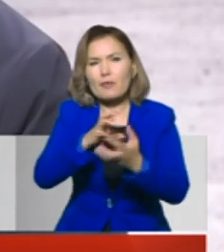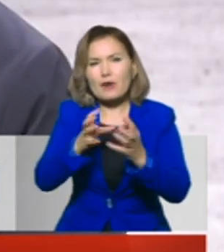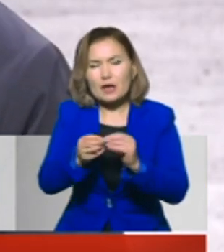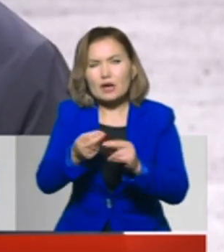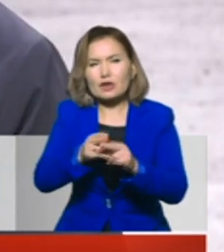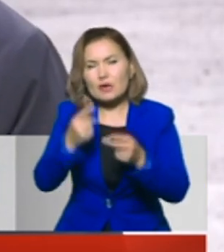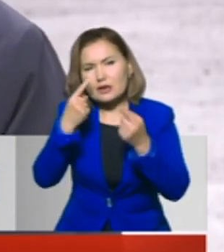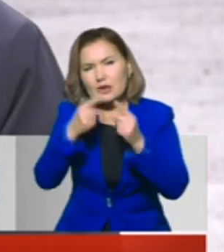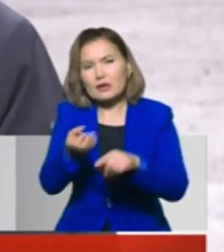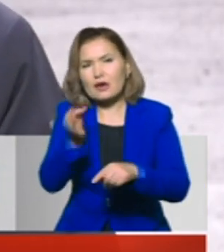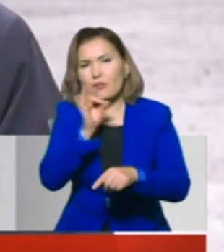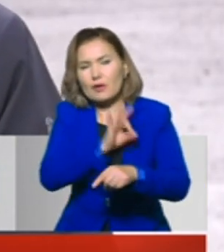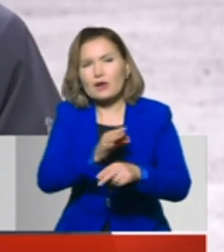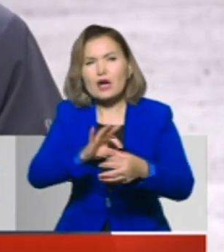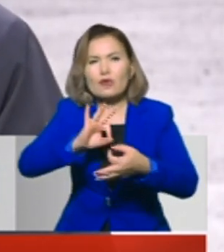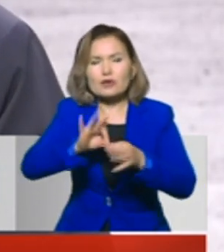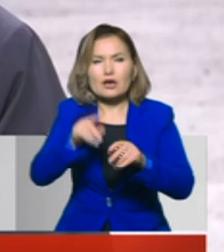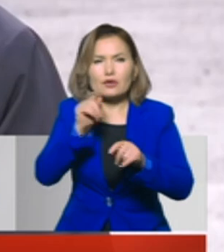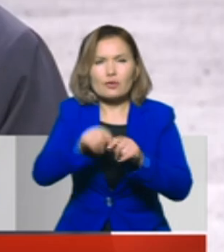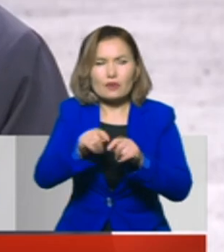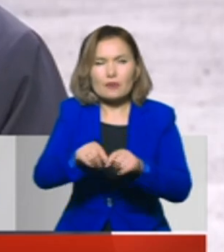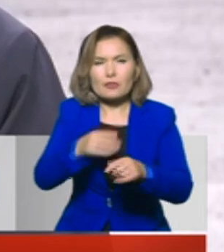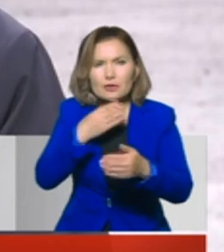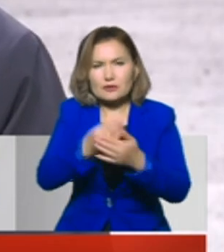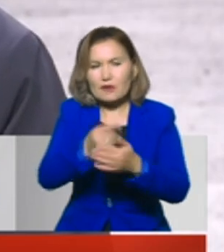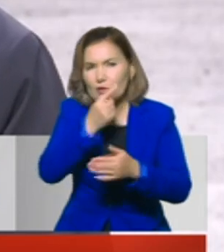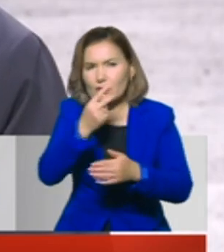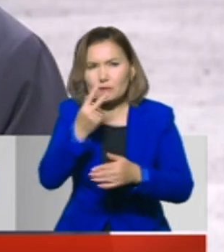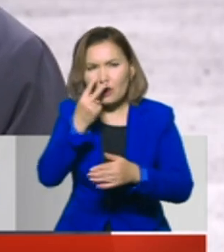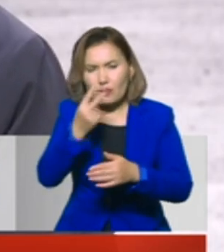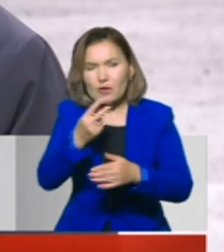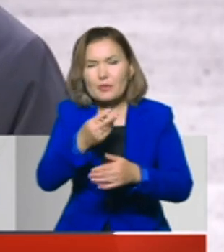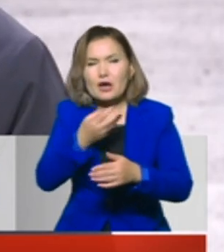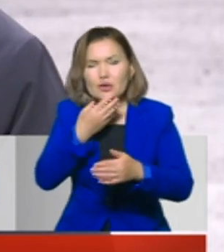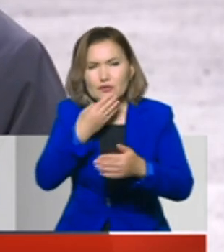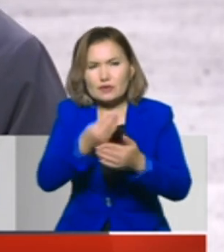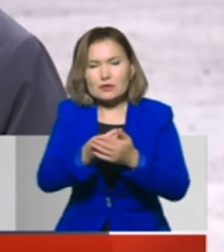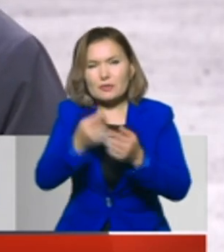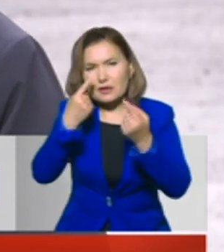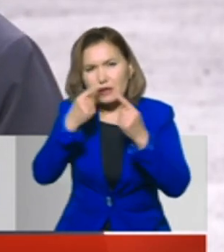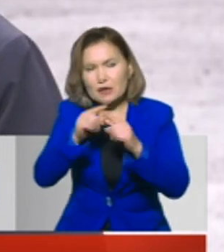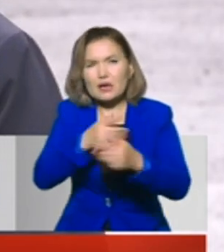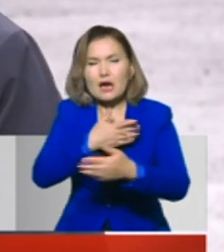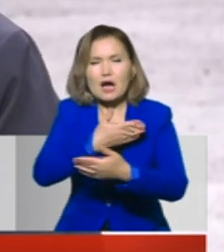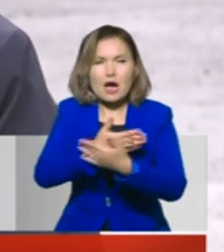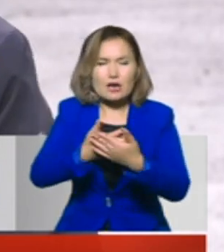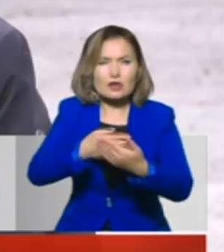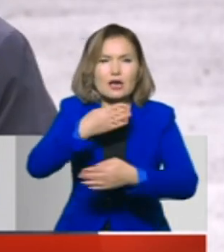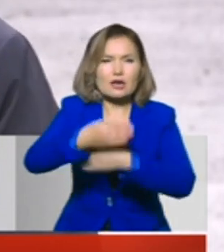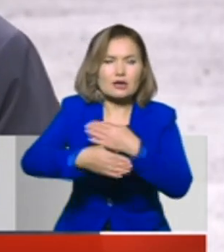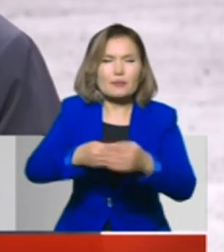жабдықтарында пайдаланып отыр ма? Соған мұны өзіміз көзіміз жетті, осындағы шығып жатқан техника, трактор болсын жағына,